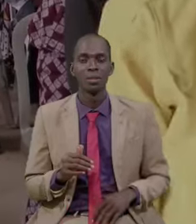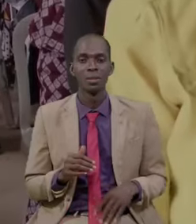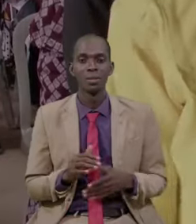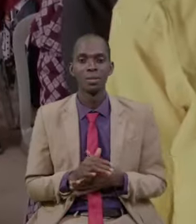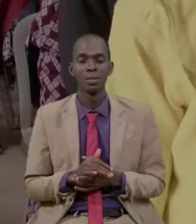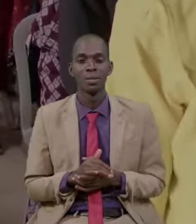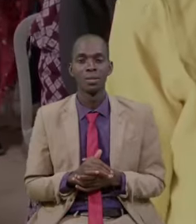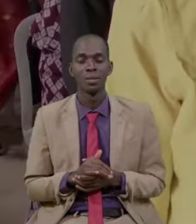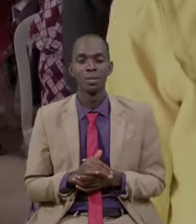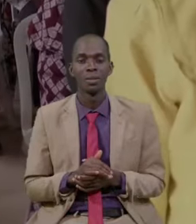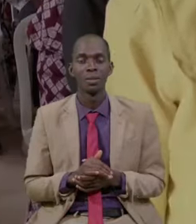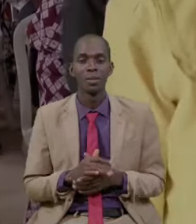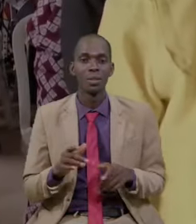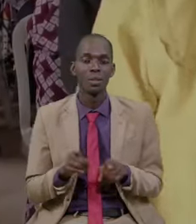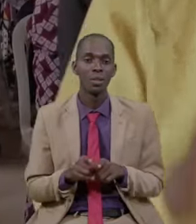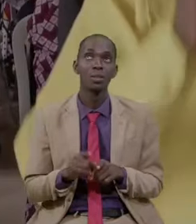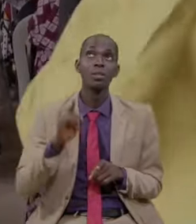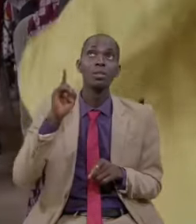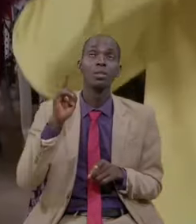Comme il veut que tu enseignes.